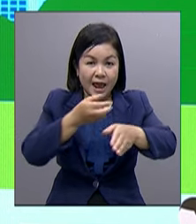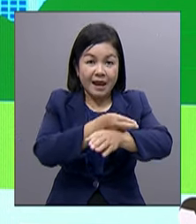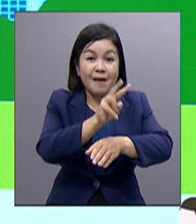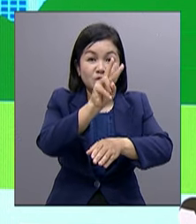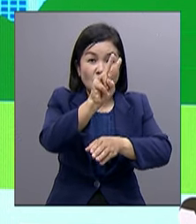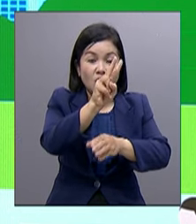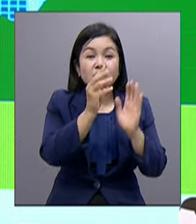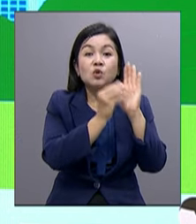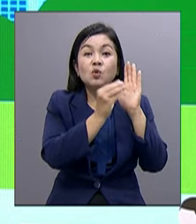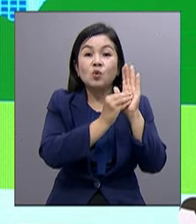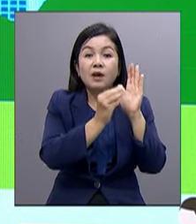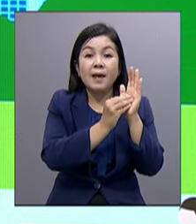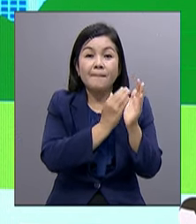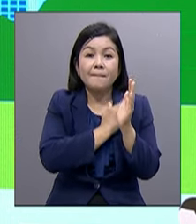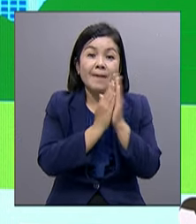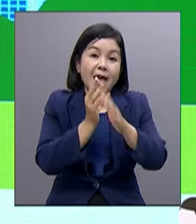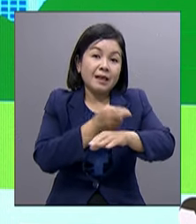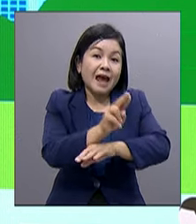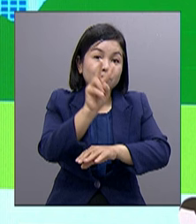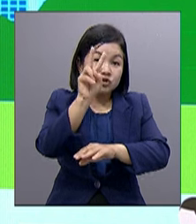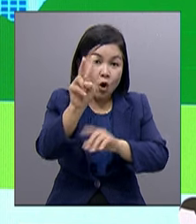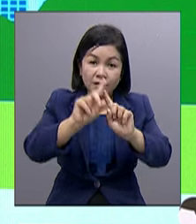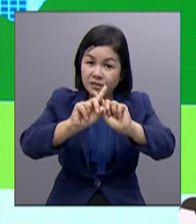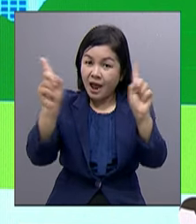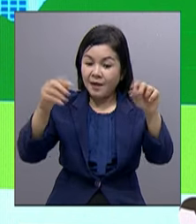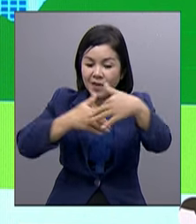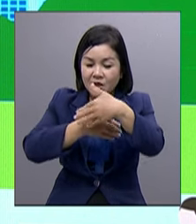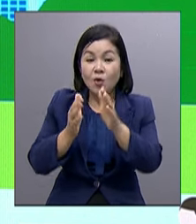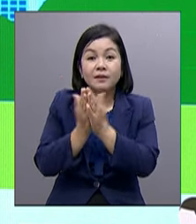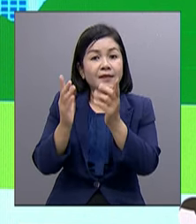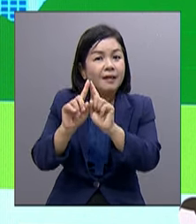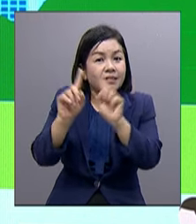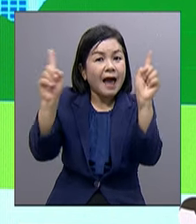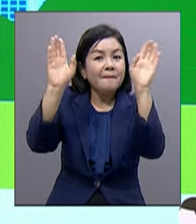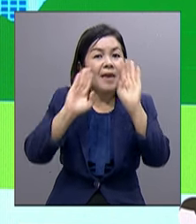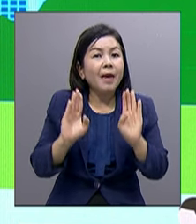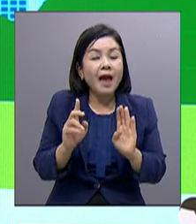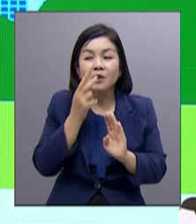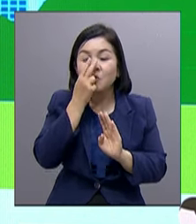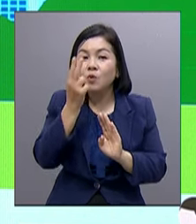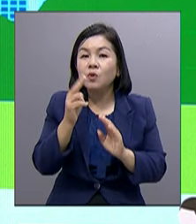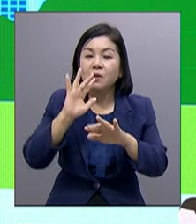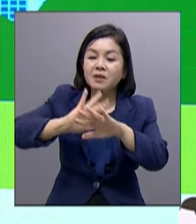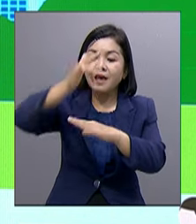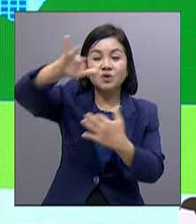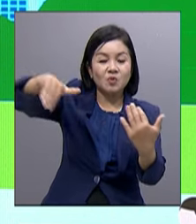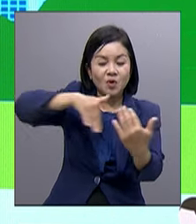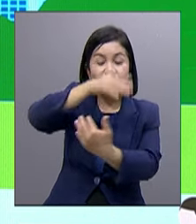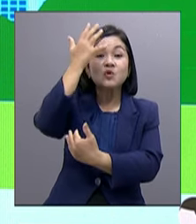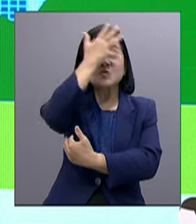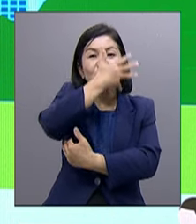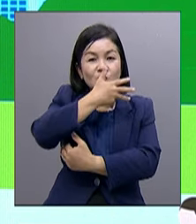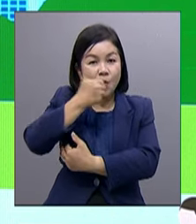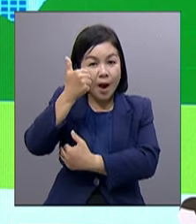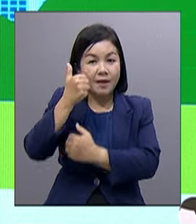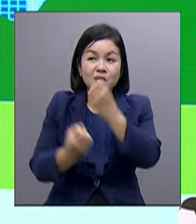ความโดดเด่นแตกต่างจากห้องสมุดที่อื่นนะคะด้วยลักษณะของกายภาพทัศนียภาพที่สวยงามเต็มไปด้วยพื้นที่สี